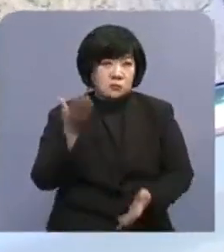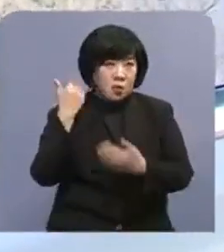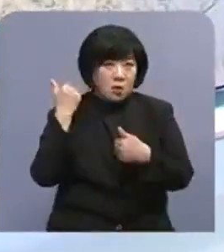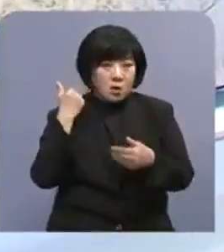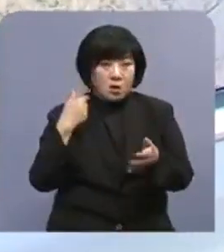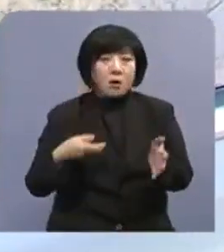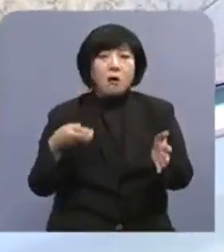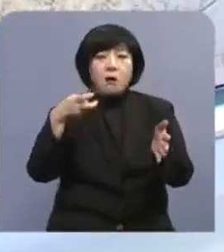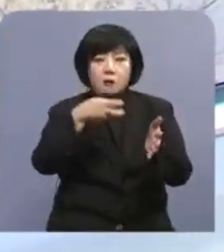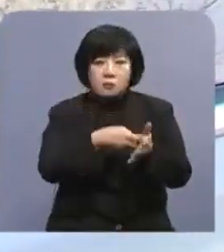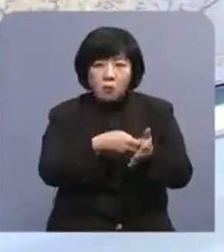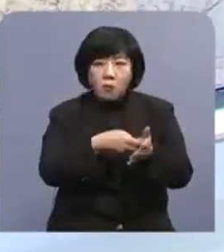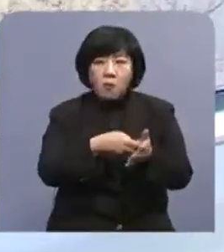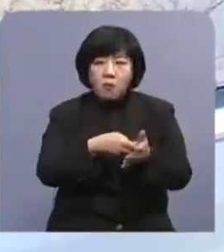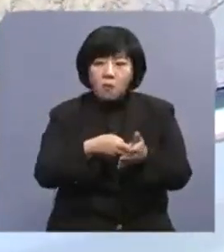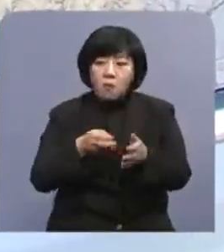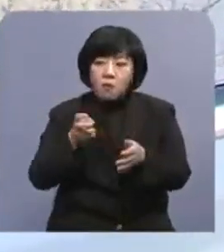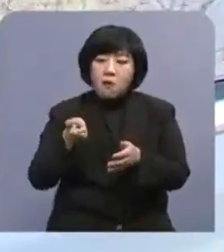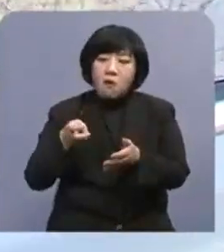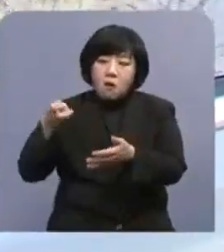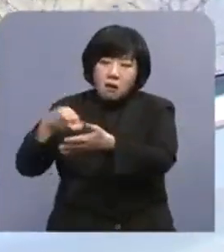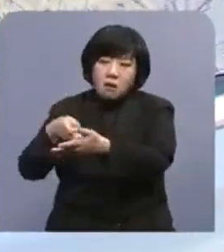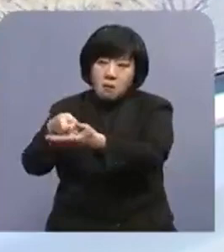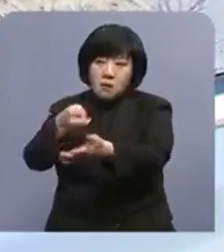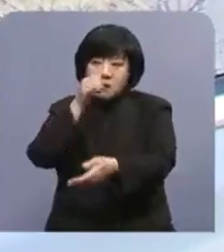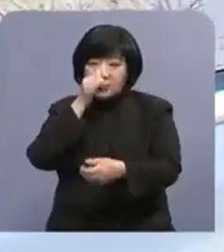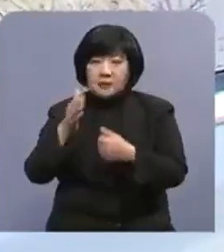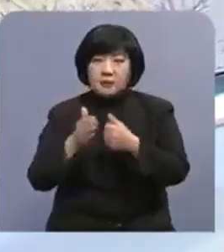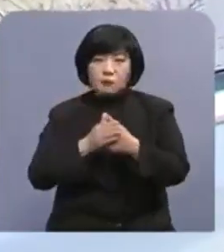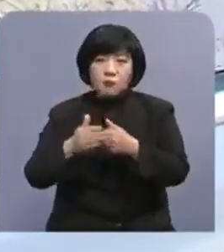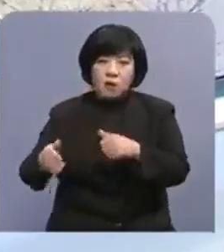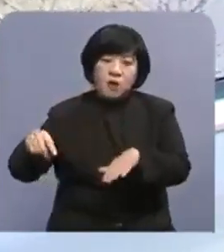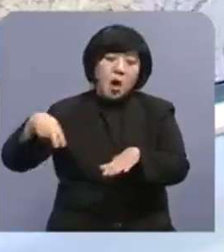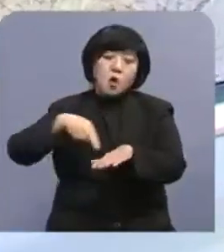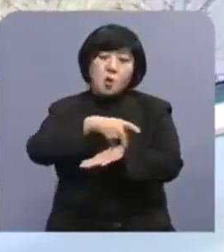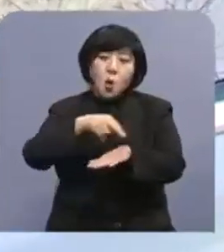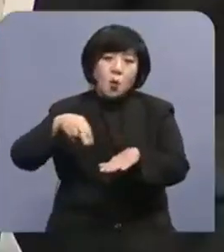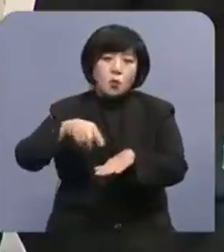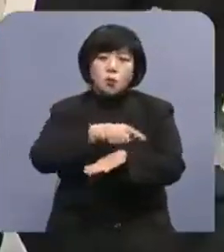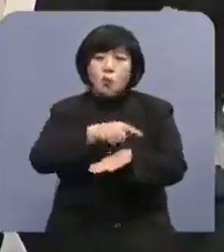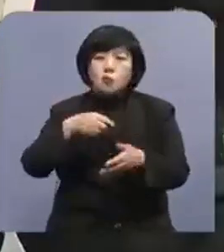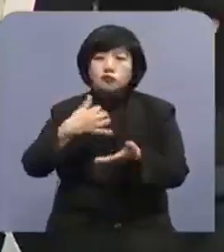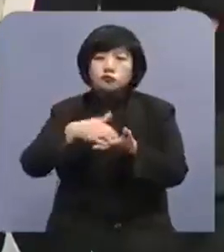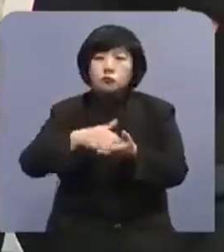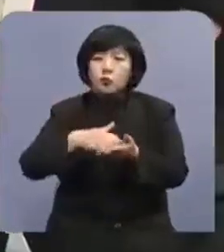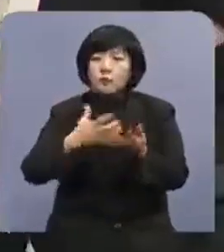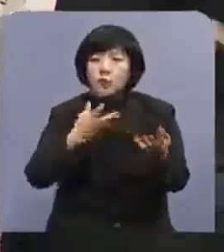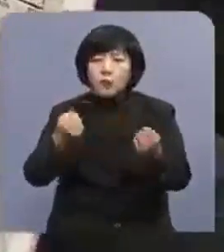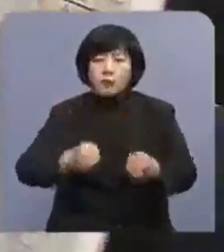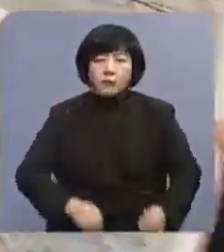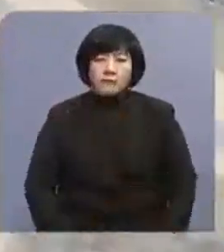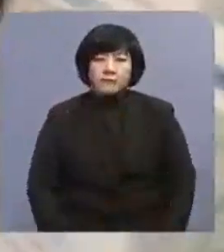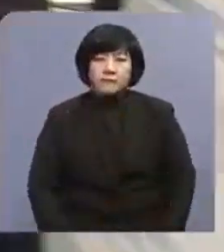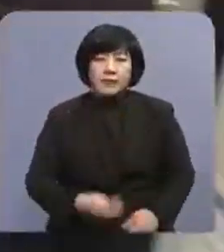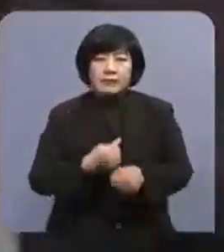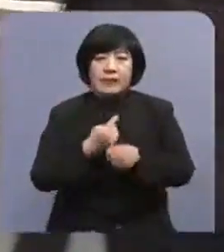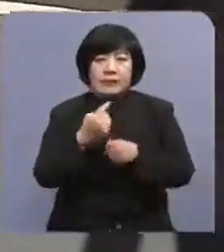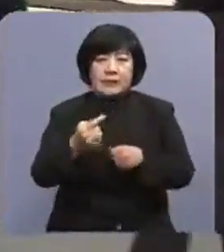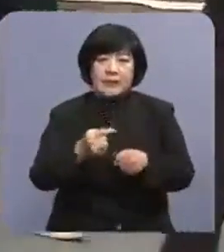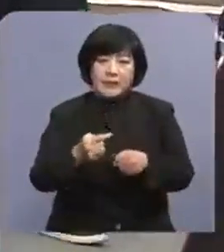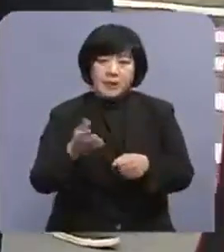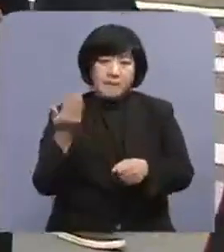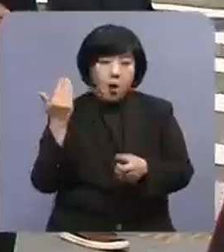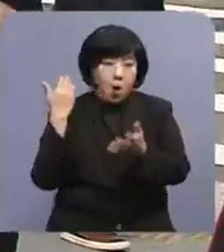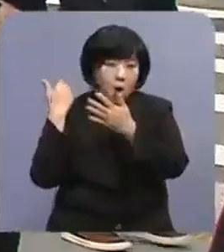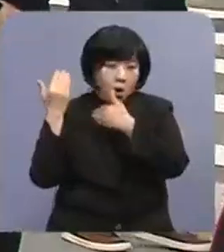이 안쪽에 있으니까 이 불필요한 건널목이 몇 개가 생겼거든요. 부산시는 내년엔 지금까지의